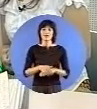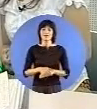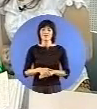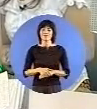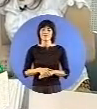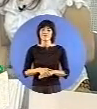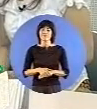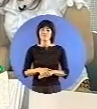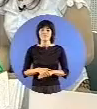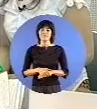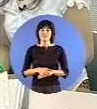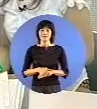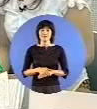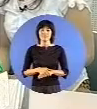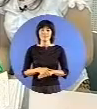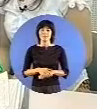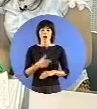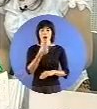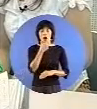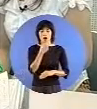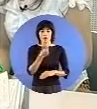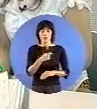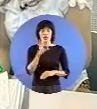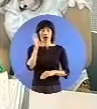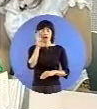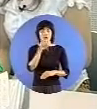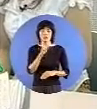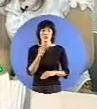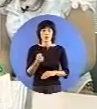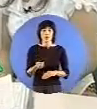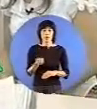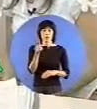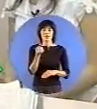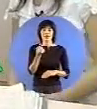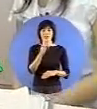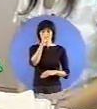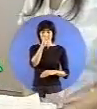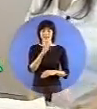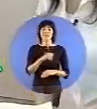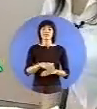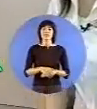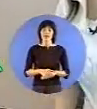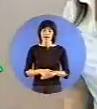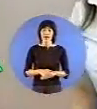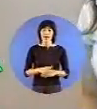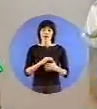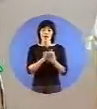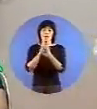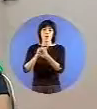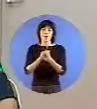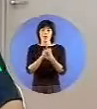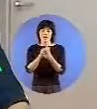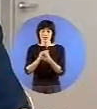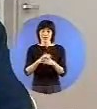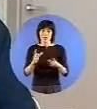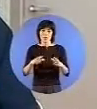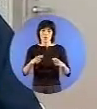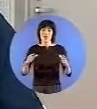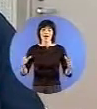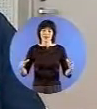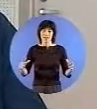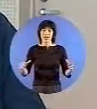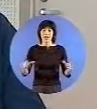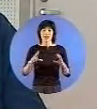こういう、ま、あの好きなあの趣味を持ったということですね。あの友達ができたりして、あのなかなか和やかで、そういうあ